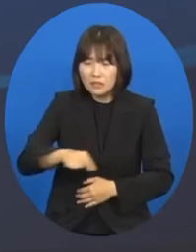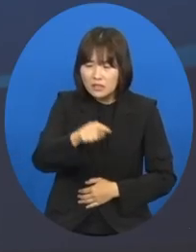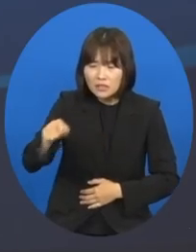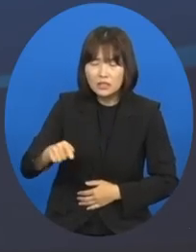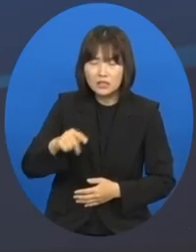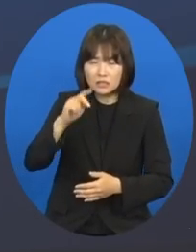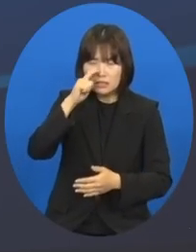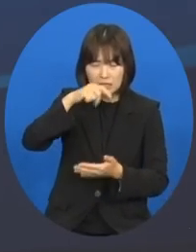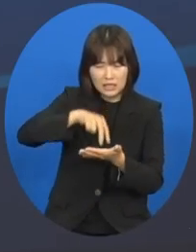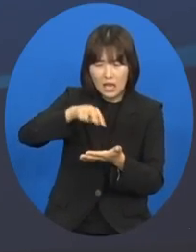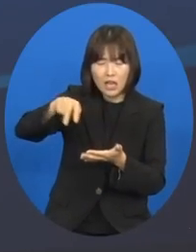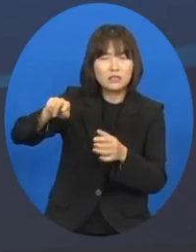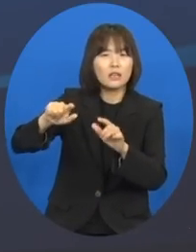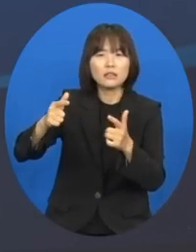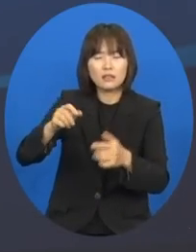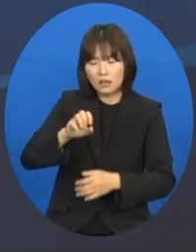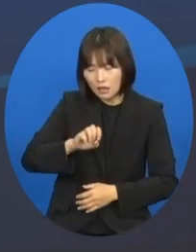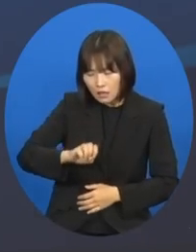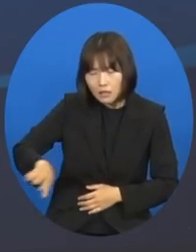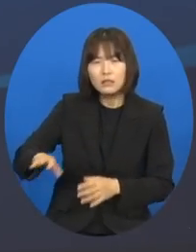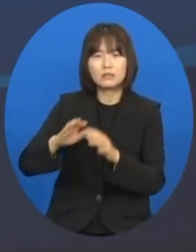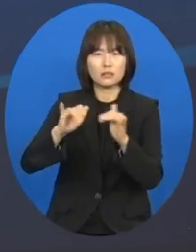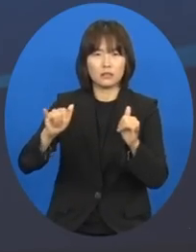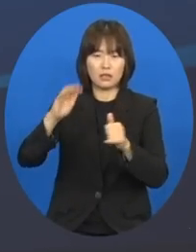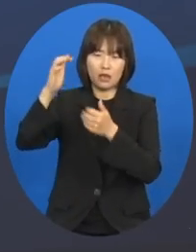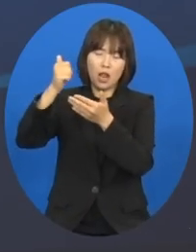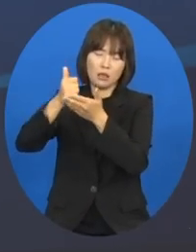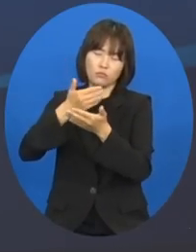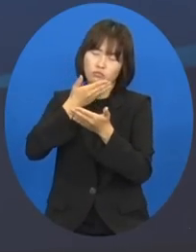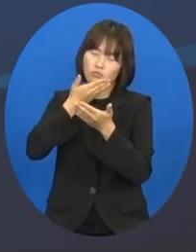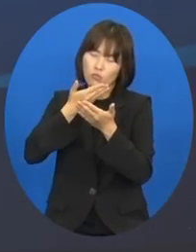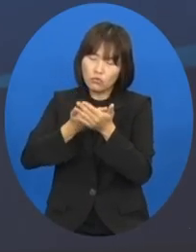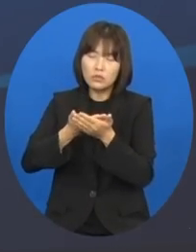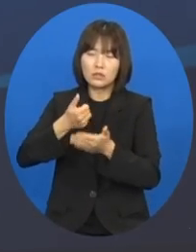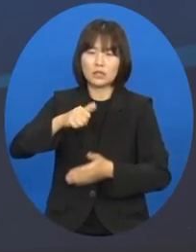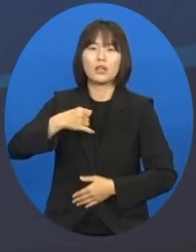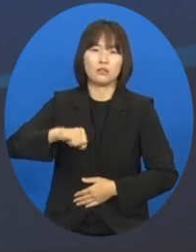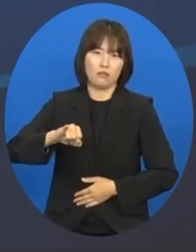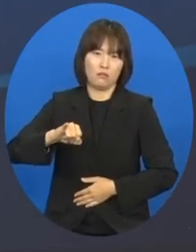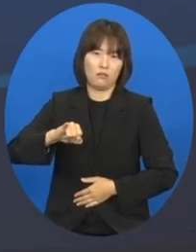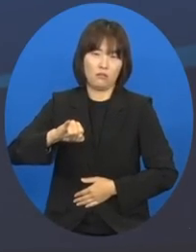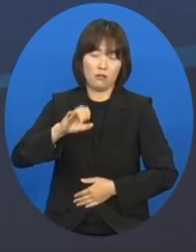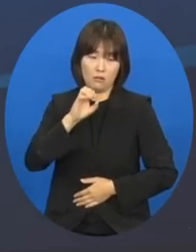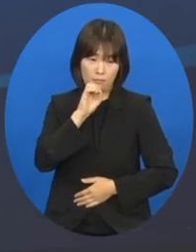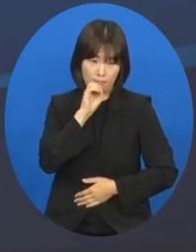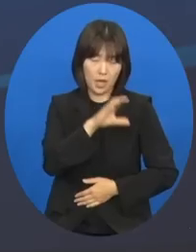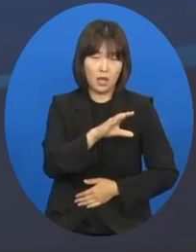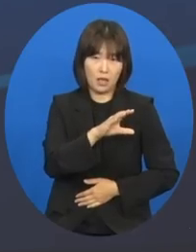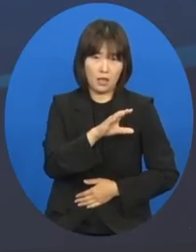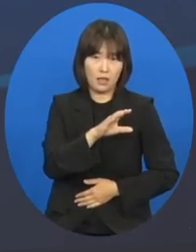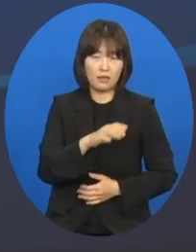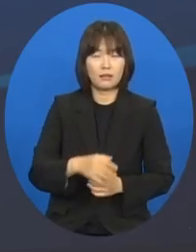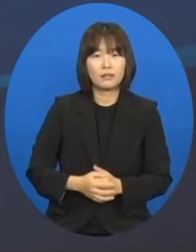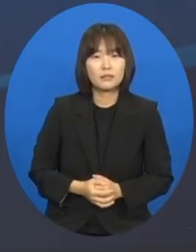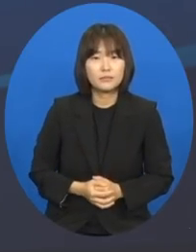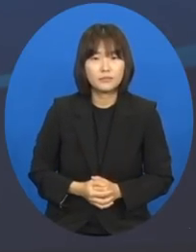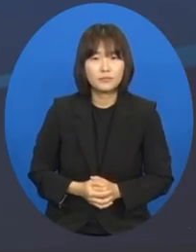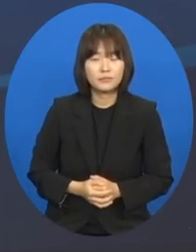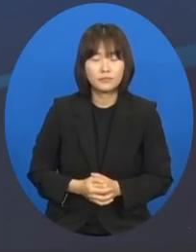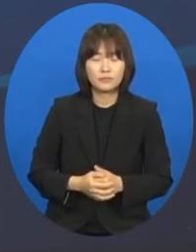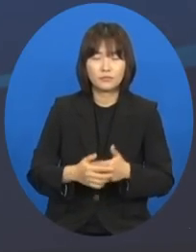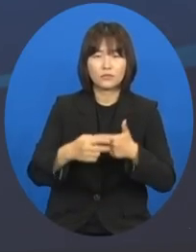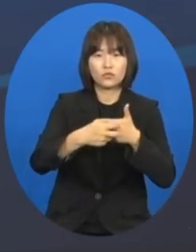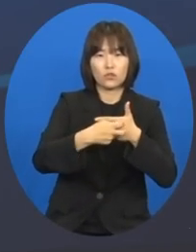이런 자들이고 하나님이 소중히 여기시는 자녀들이다 그 얘기를 하신 거잖아요 누가복음